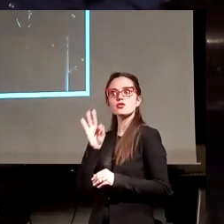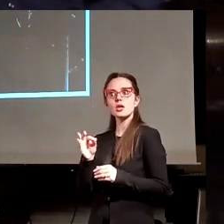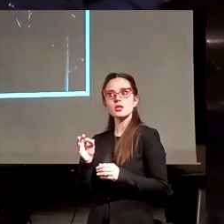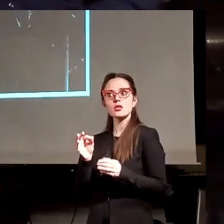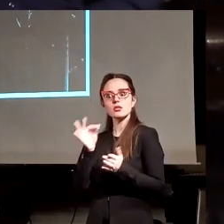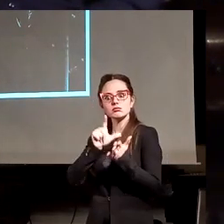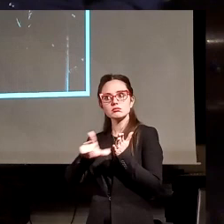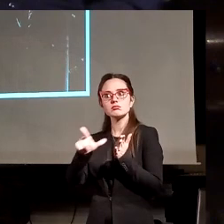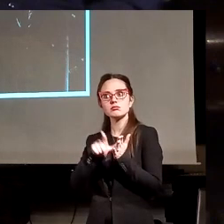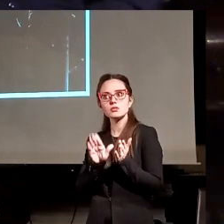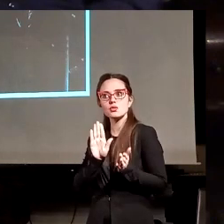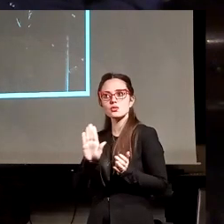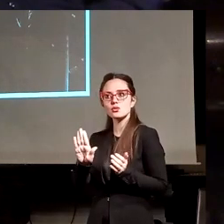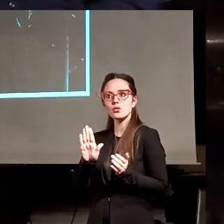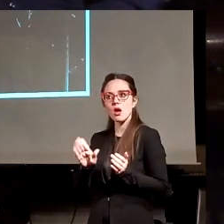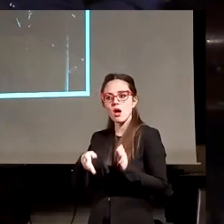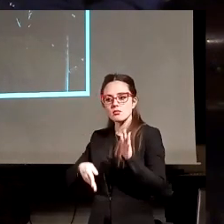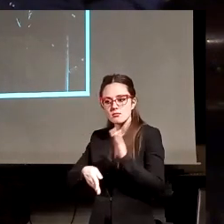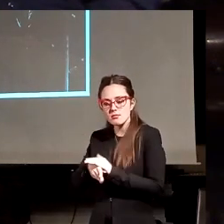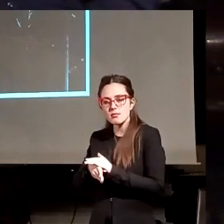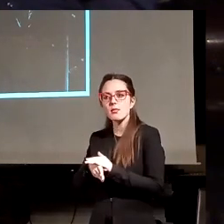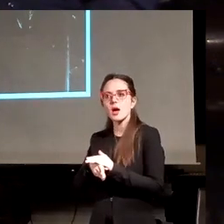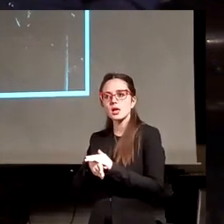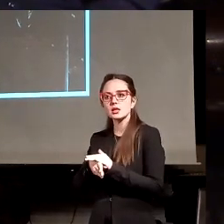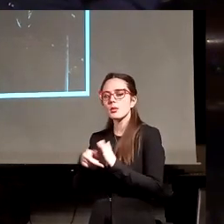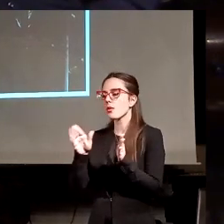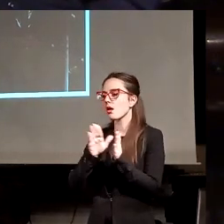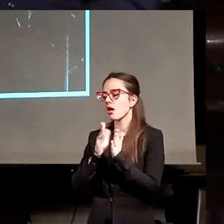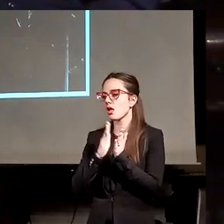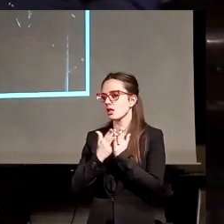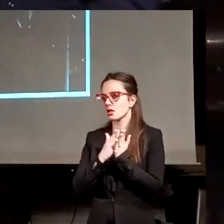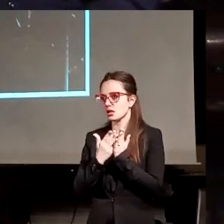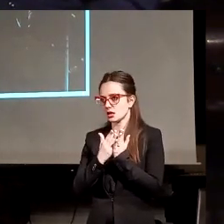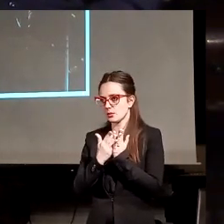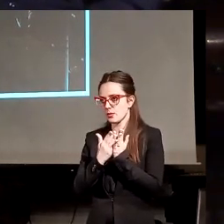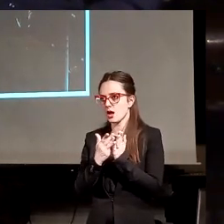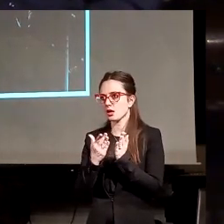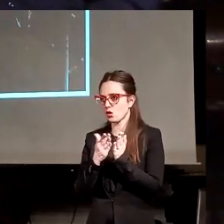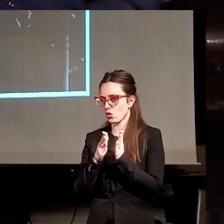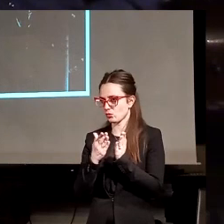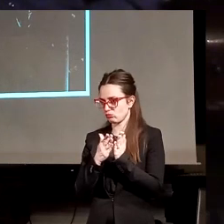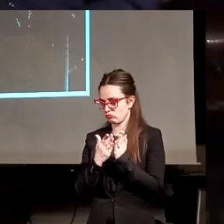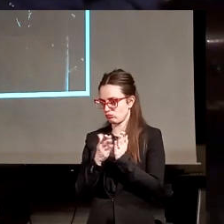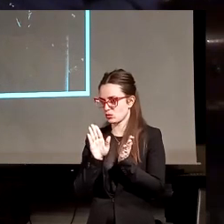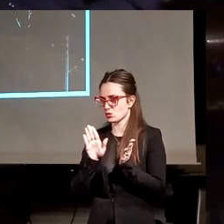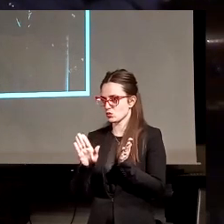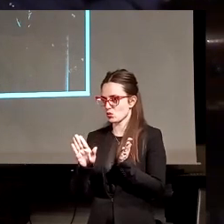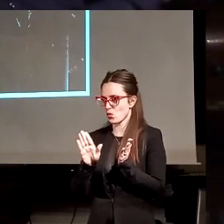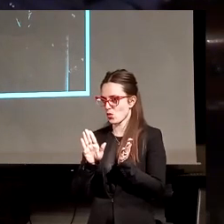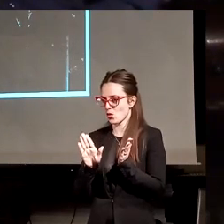da lì in poi tutta la sua opera vetta anche prima anche come varisto carigo i